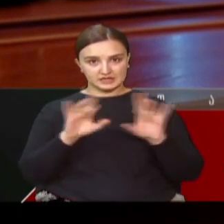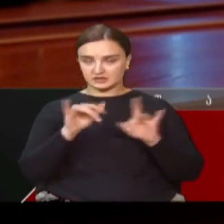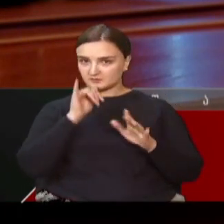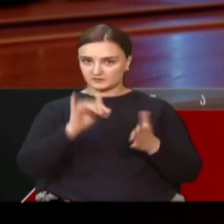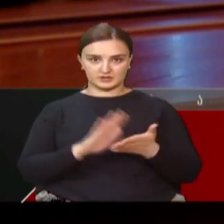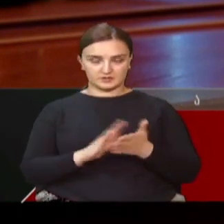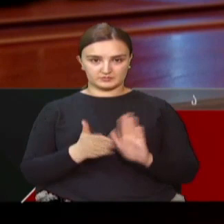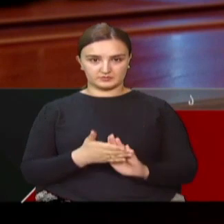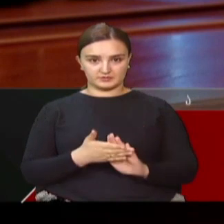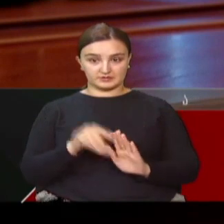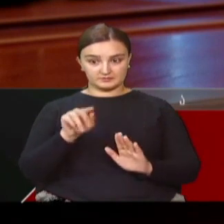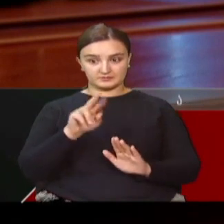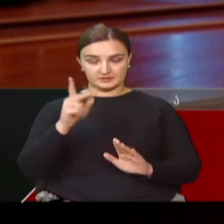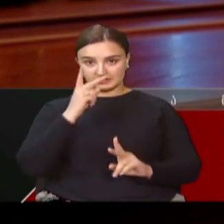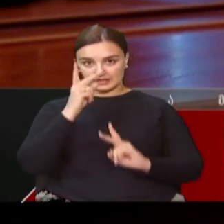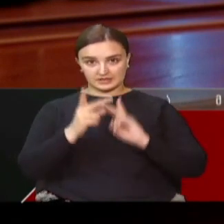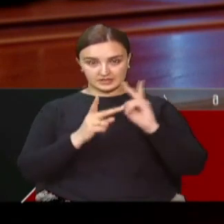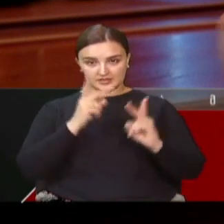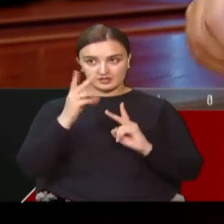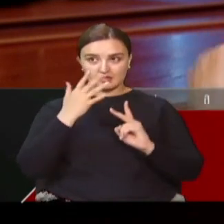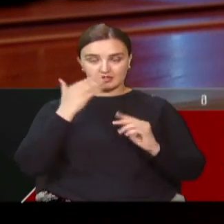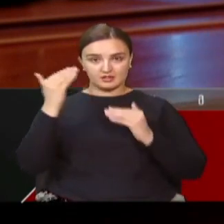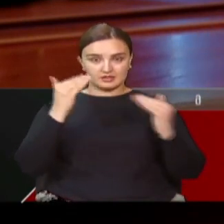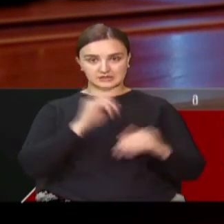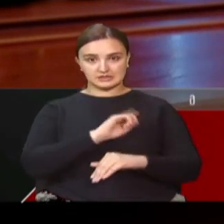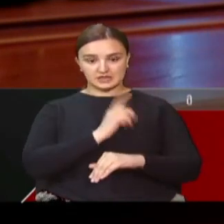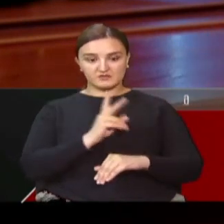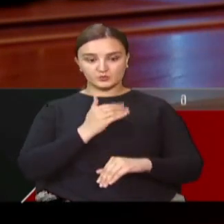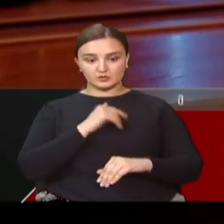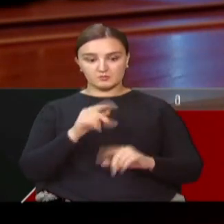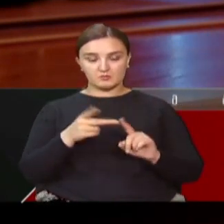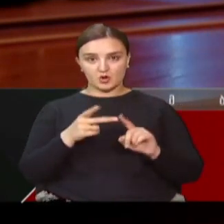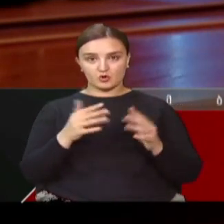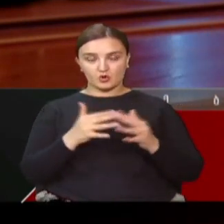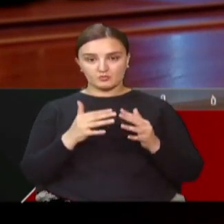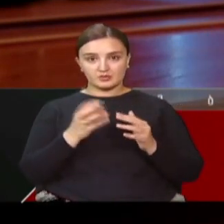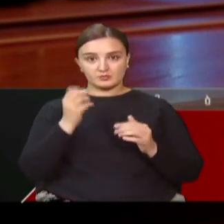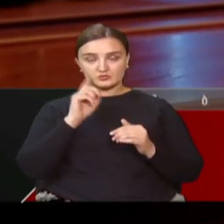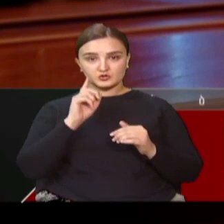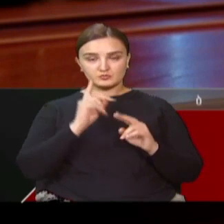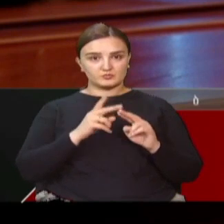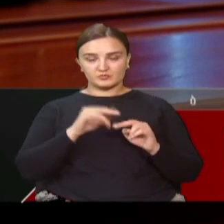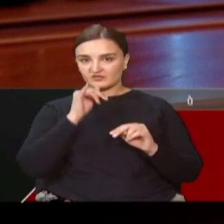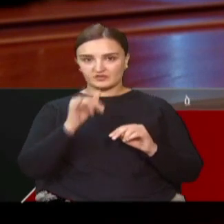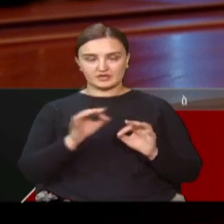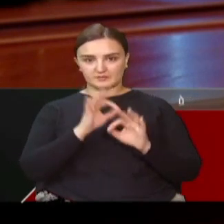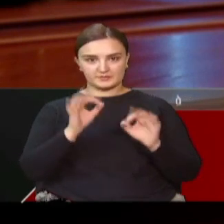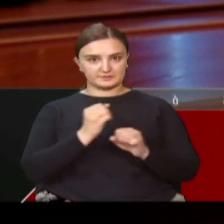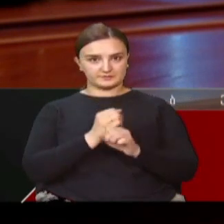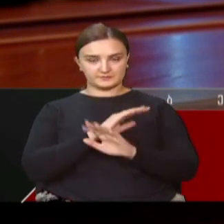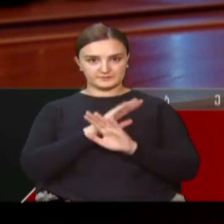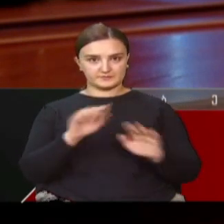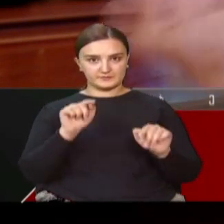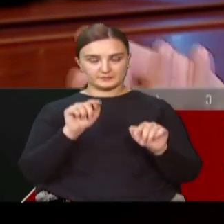vertaqdebian. Da es ro dainakha utskhourma zalebma, visats akunda meore fronti. Imito ari ro jerjerobit veravizi aketebs akcents da ise